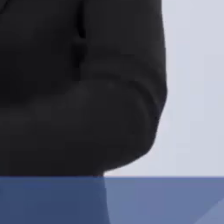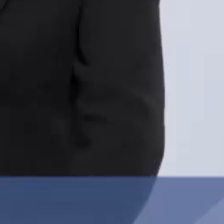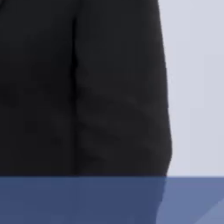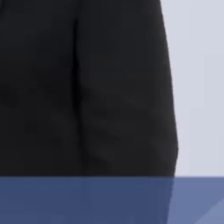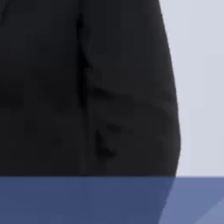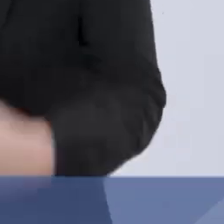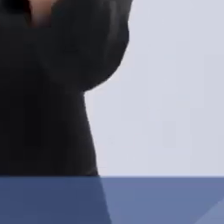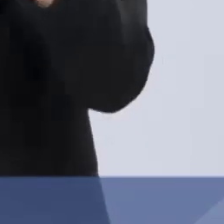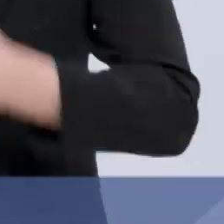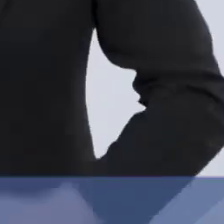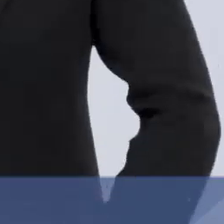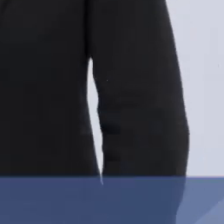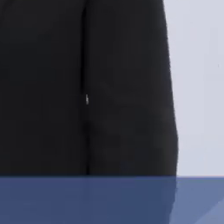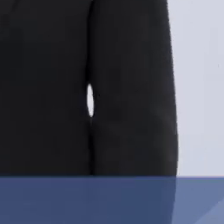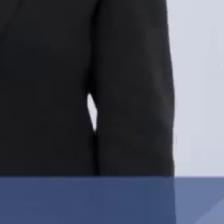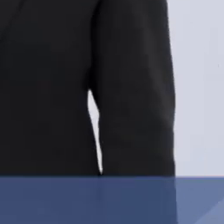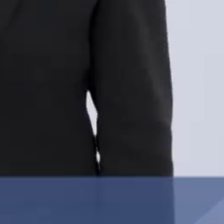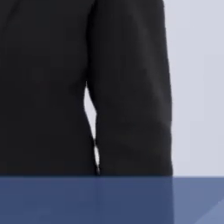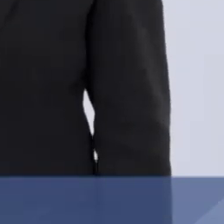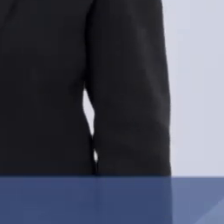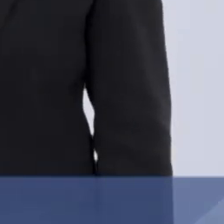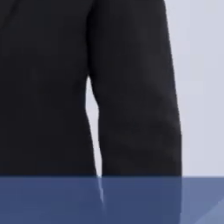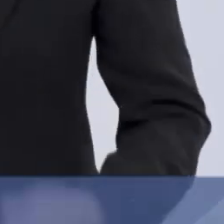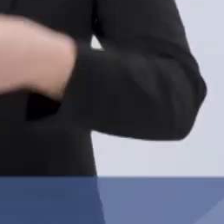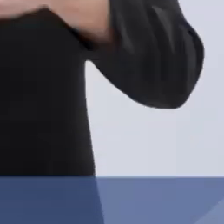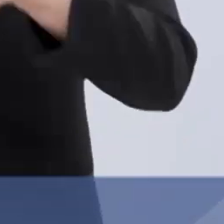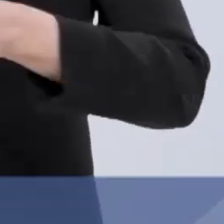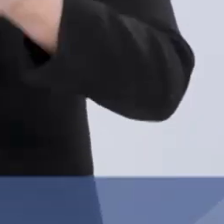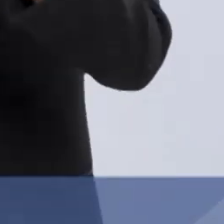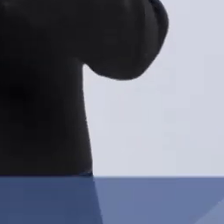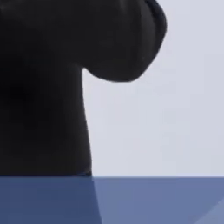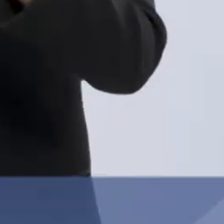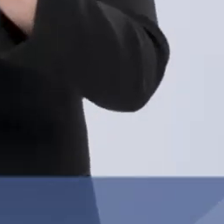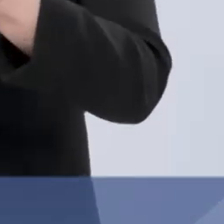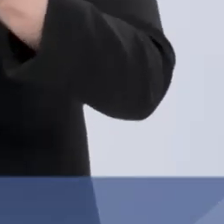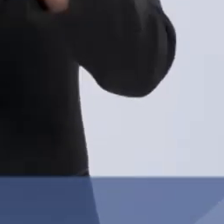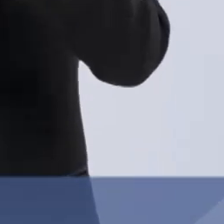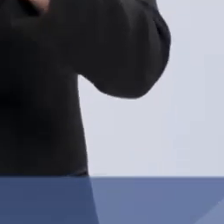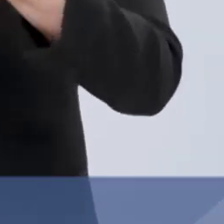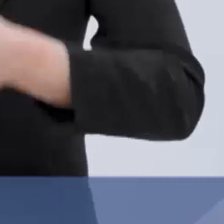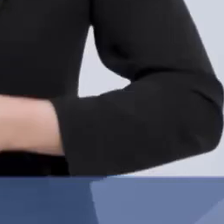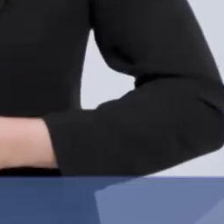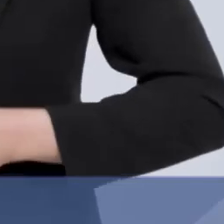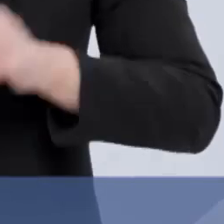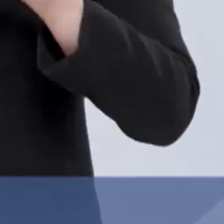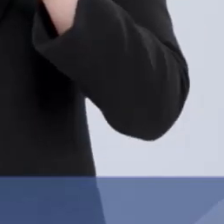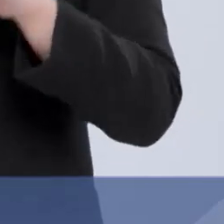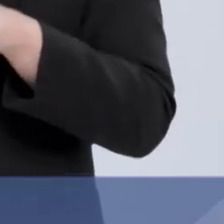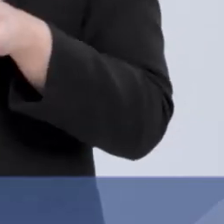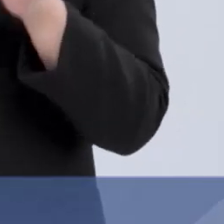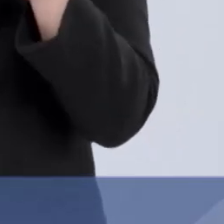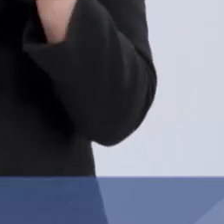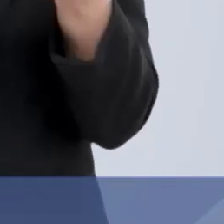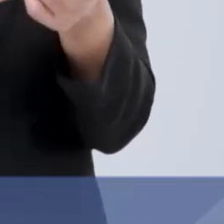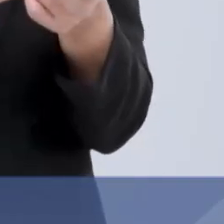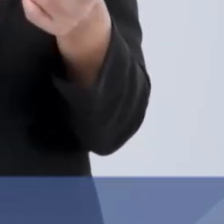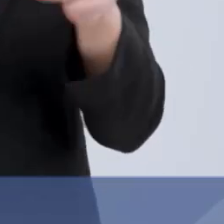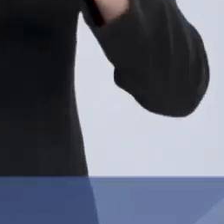문의하시면 쉽게 찾을 수 있습니다. 투표하러 가실 때에는 신분증명서가 없으면 투표할 수